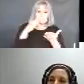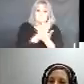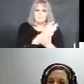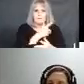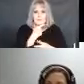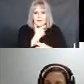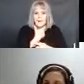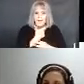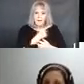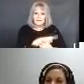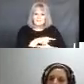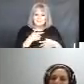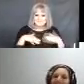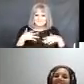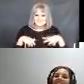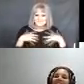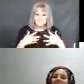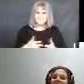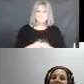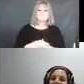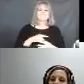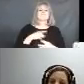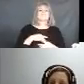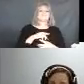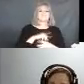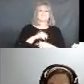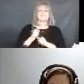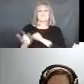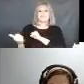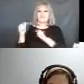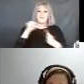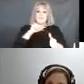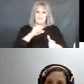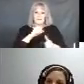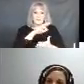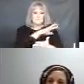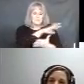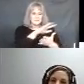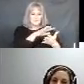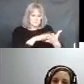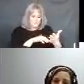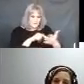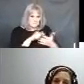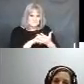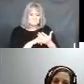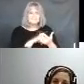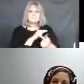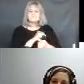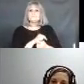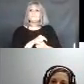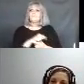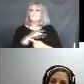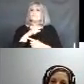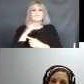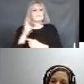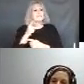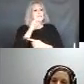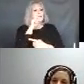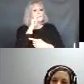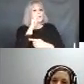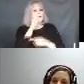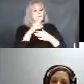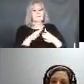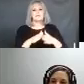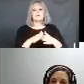Kom die volk. Daar is die volk, groot, groot commotion in die tempel, wat sê Petrus toe vir hulle,